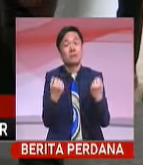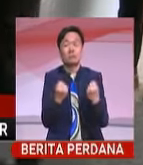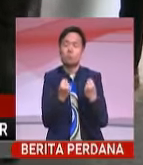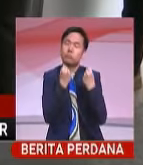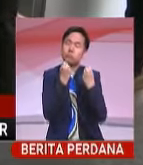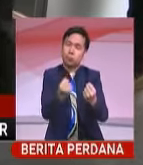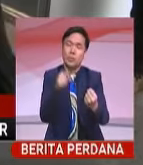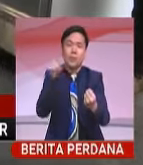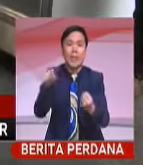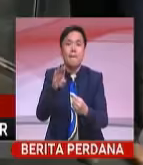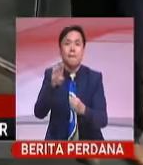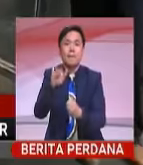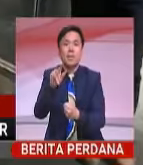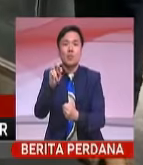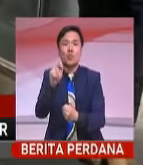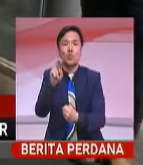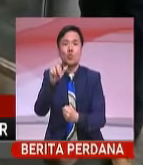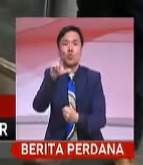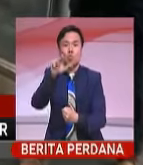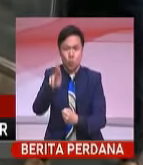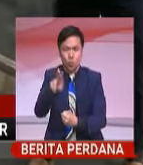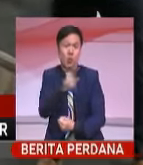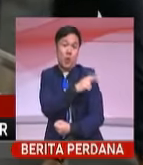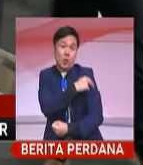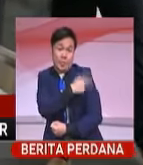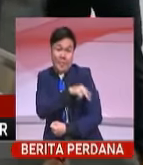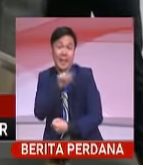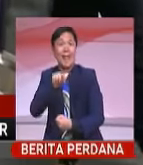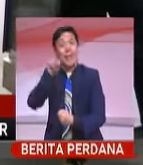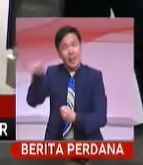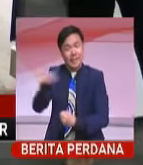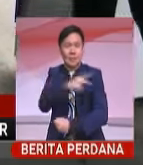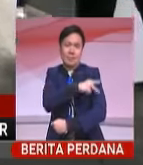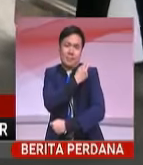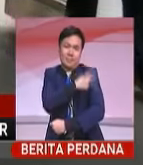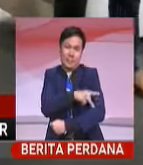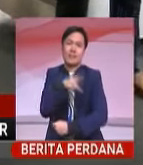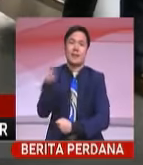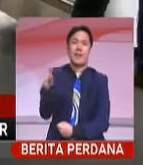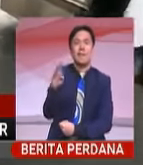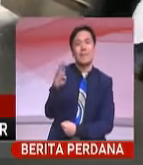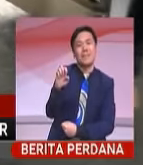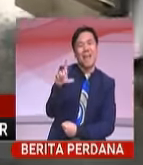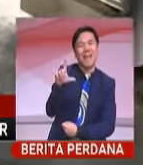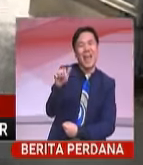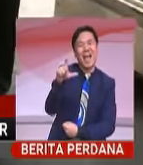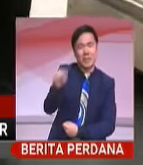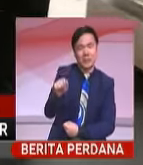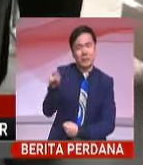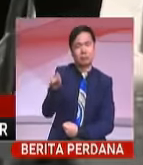ke Hospital Bintulu dan seterusnya ke Klinik Kesihatan Belaga.